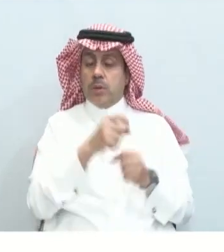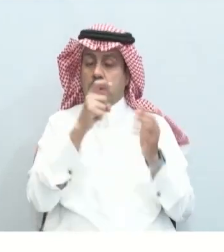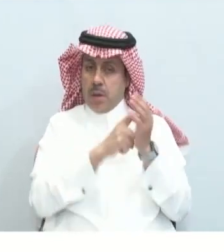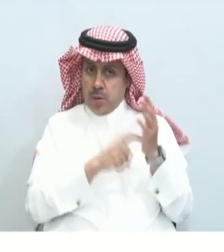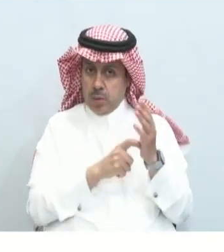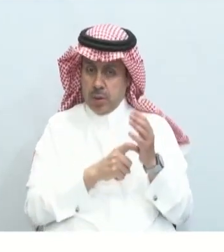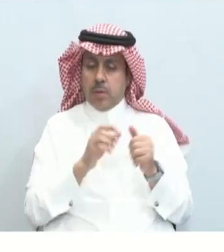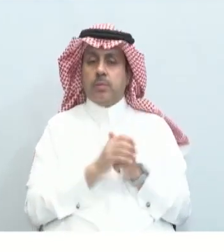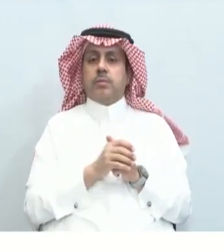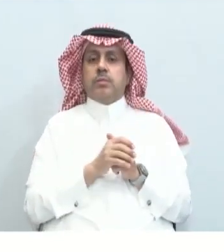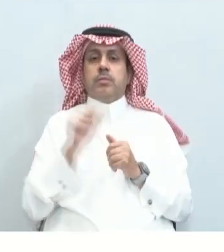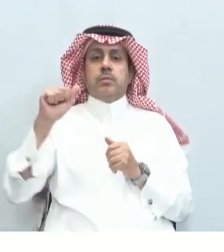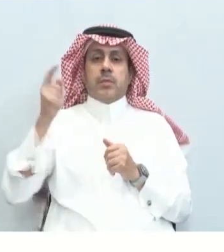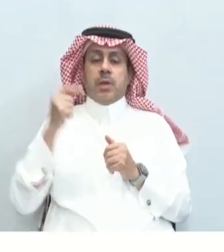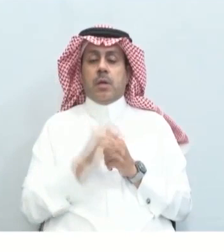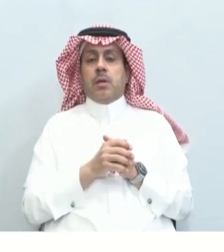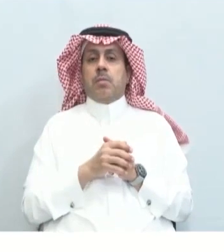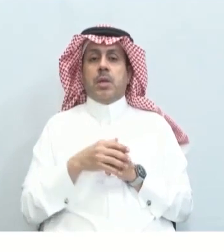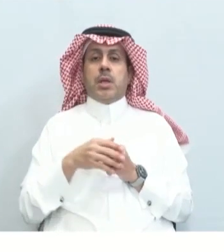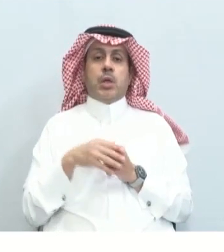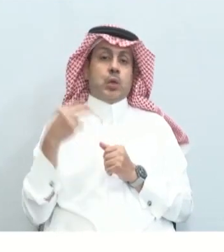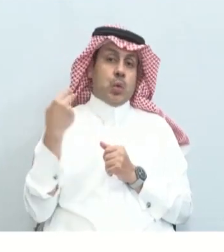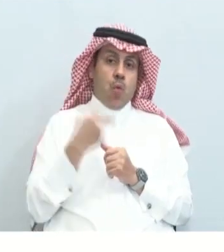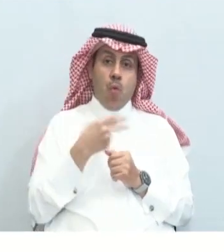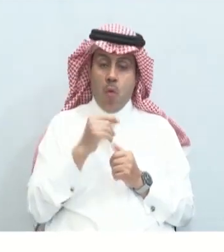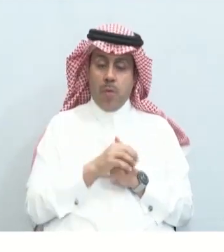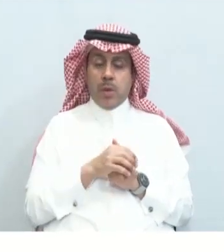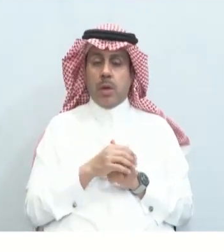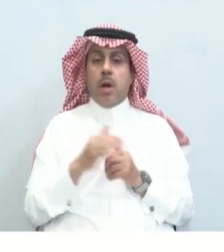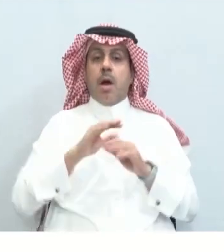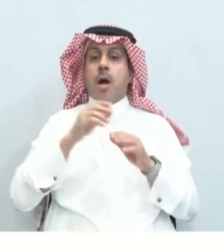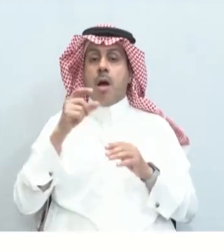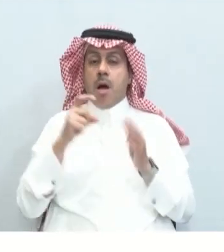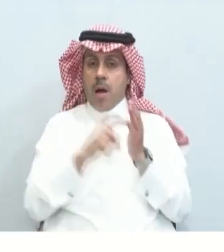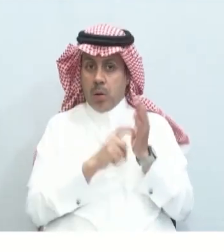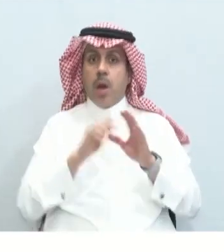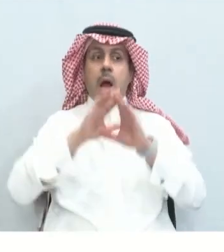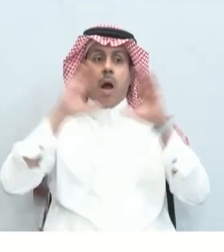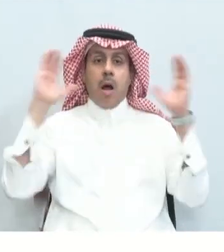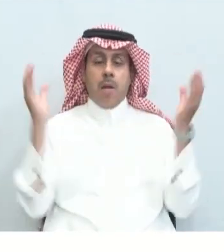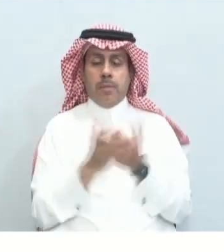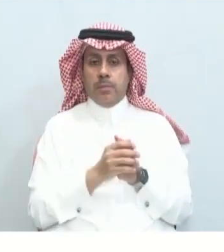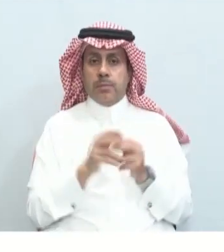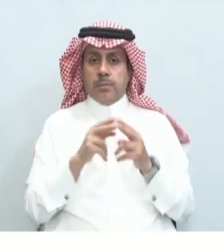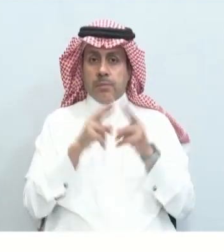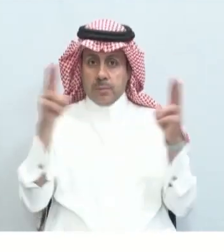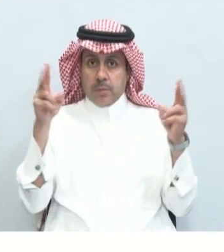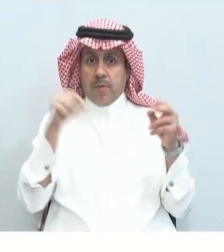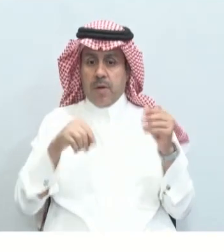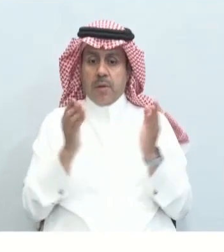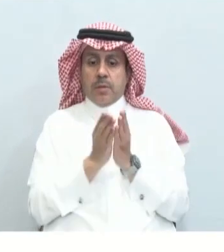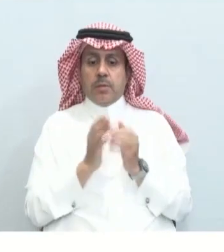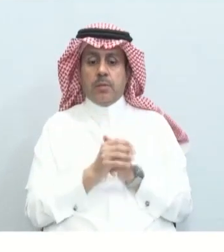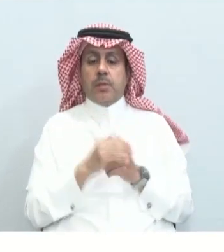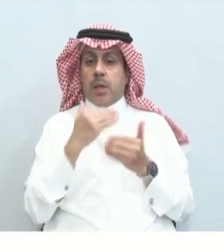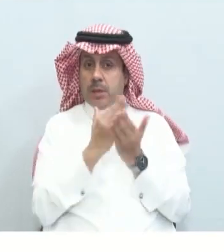التي تصدر من السلطه فان هذا يندرج تحت القانون العام وسنبين ذلك من خلال درسنا حيث